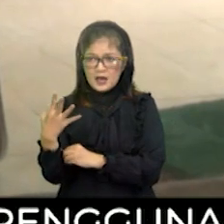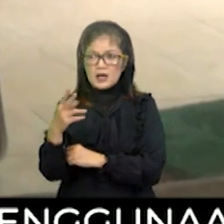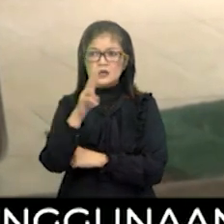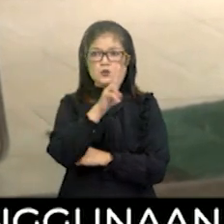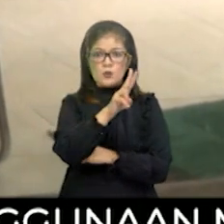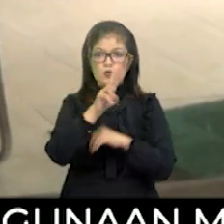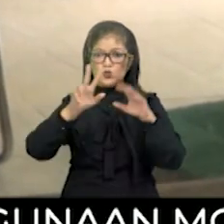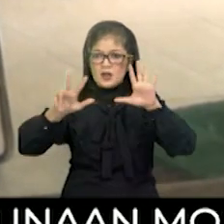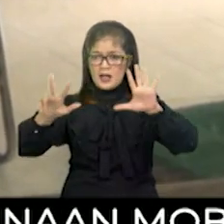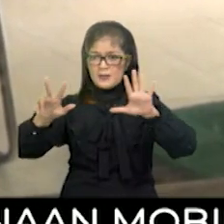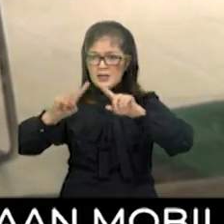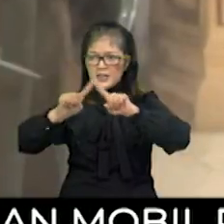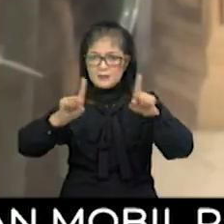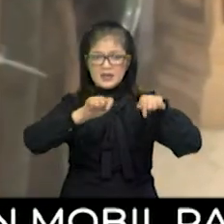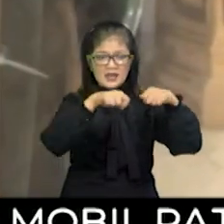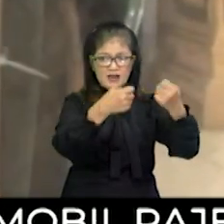28 siswa.